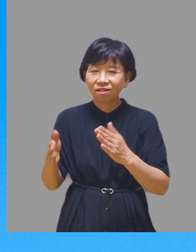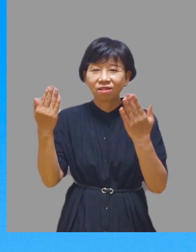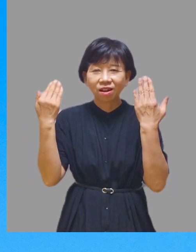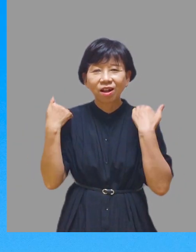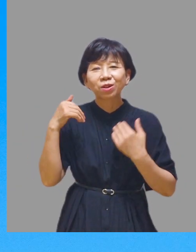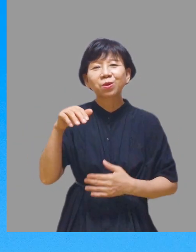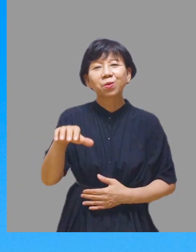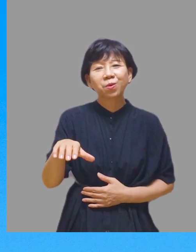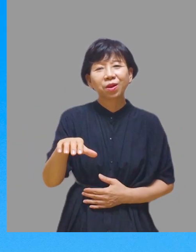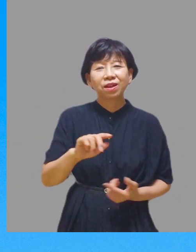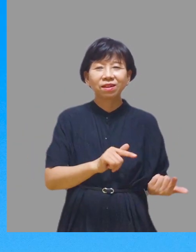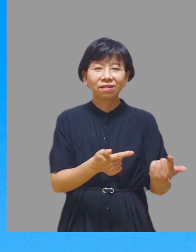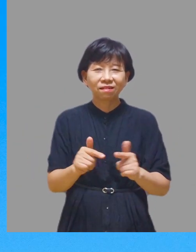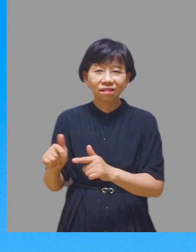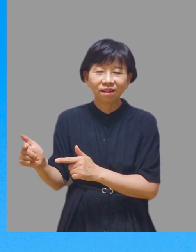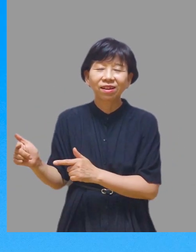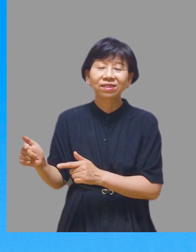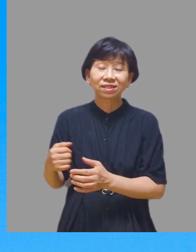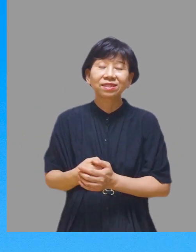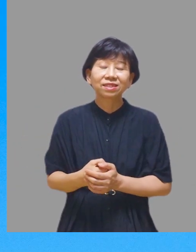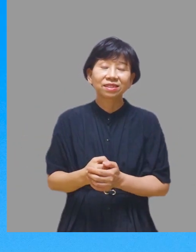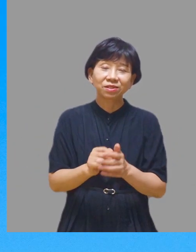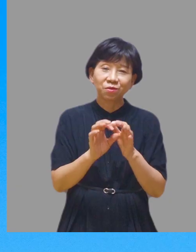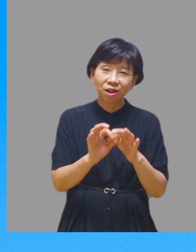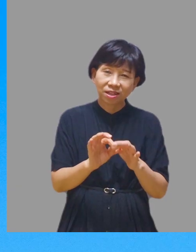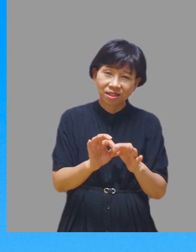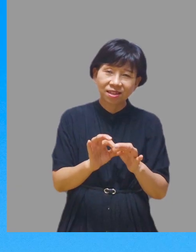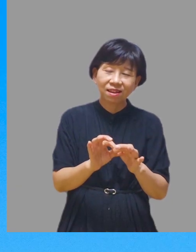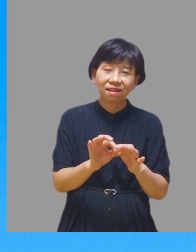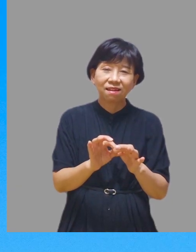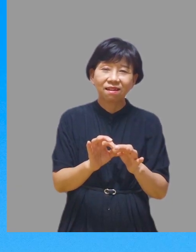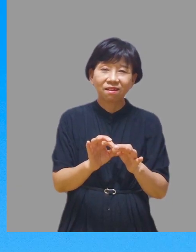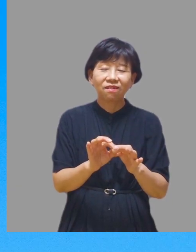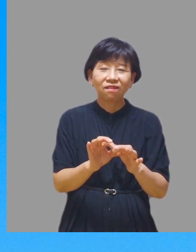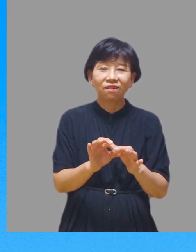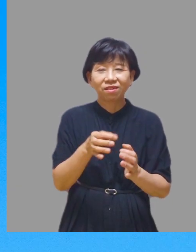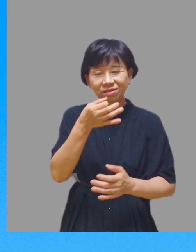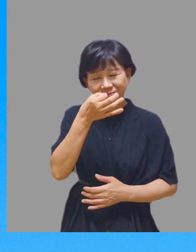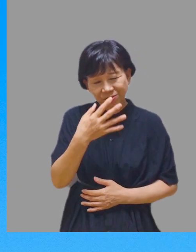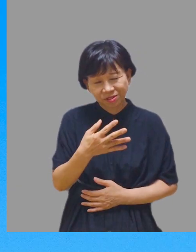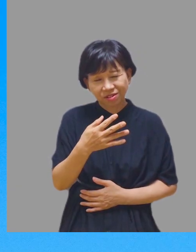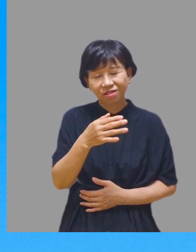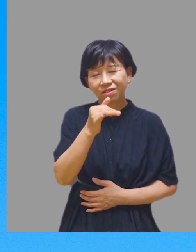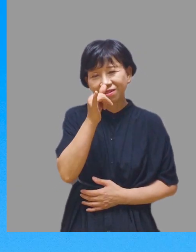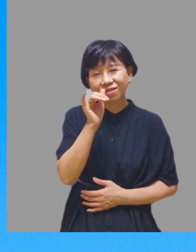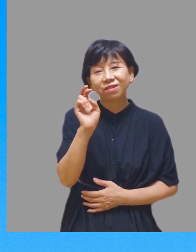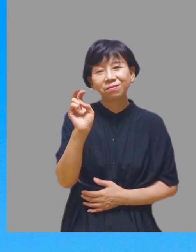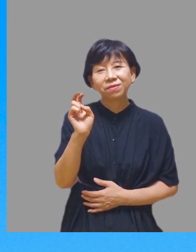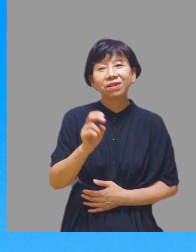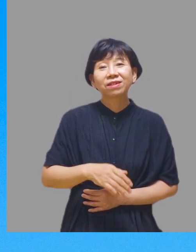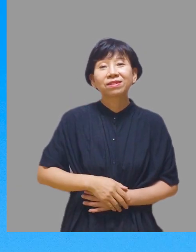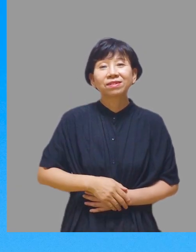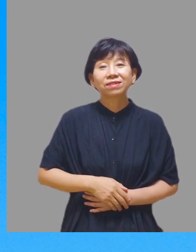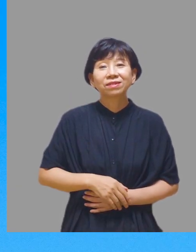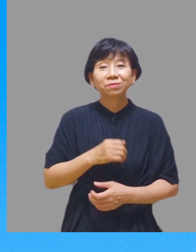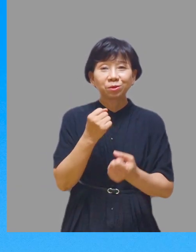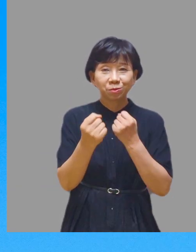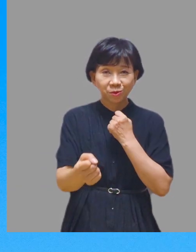학교에서 여러 또 지인들과의 관계 속에서 있지 않으셨을까 생각합니다.